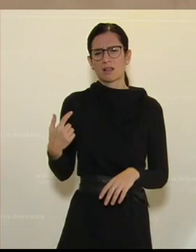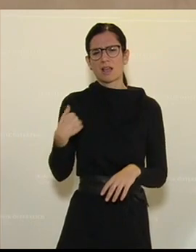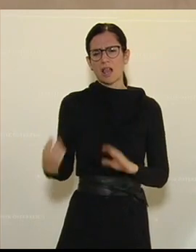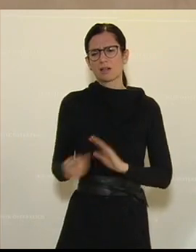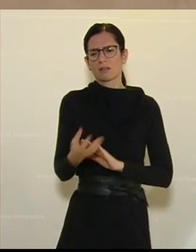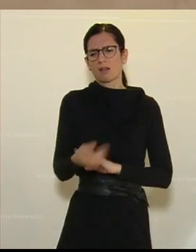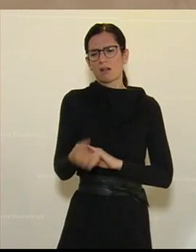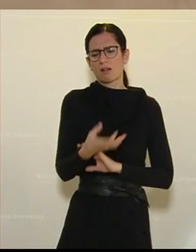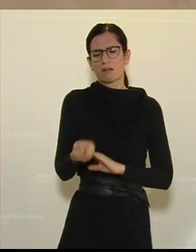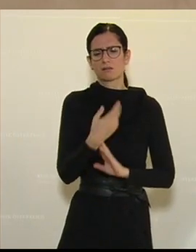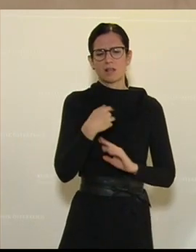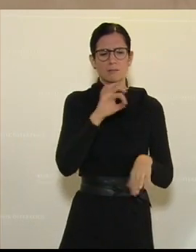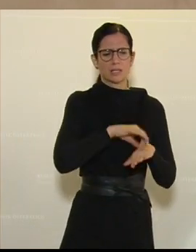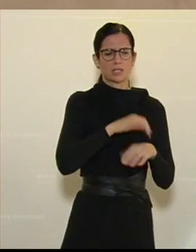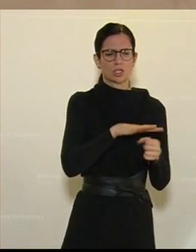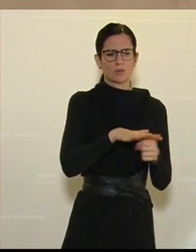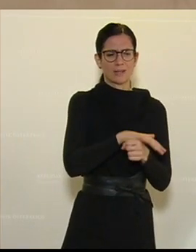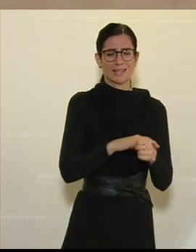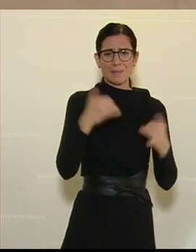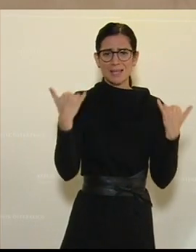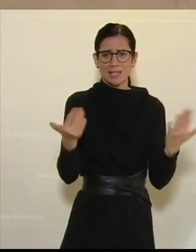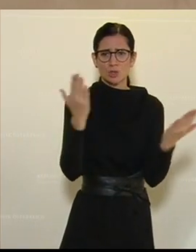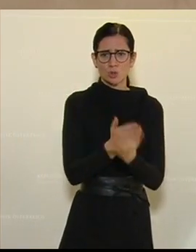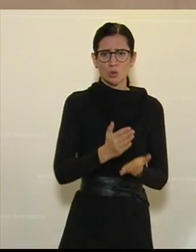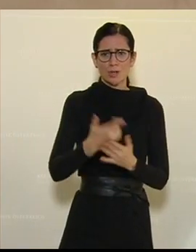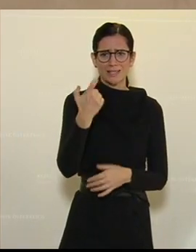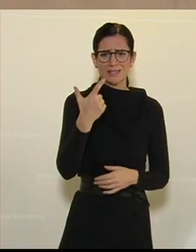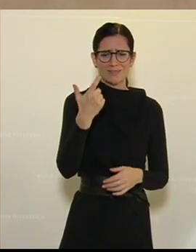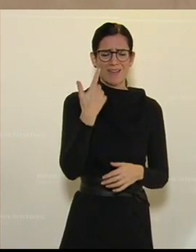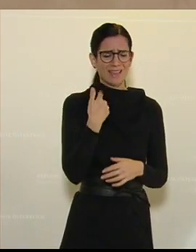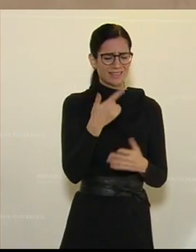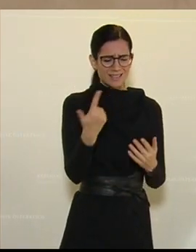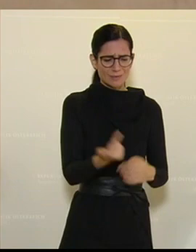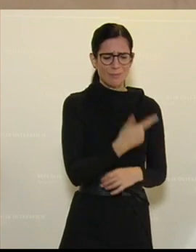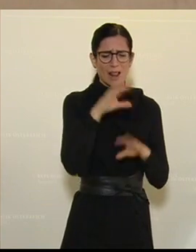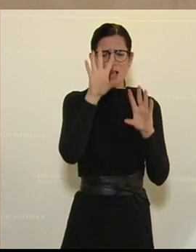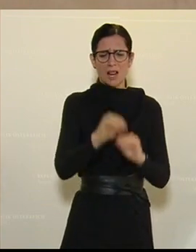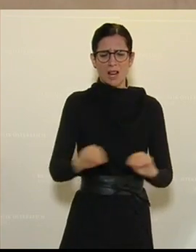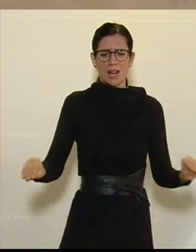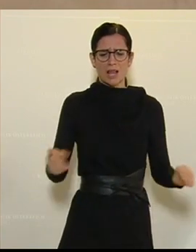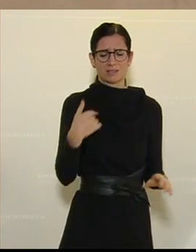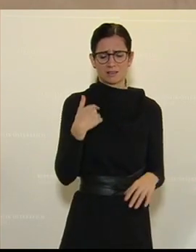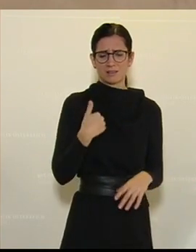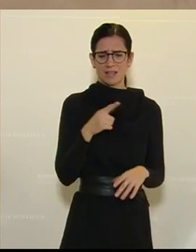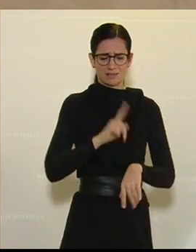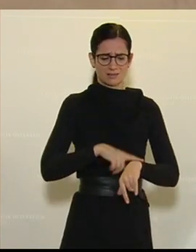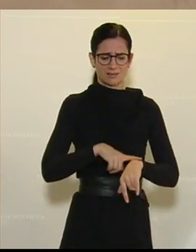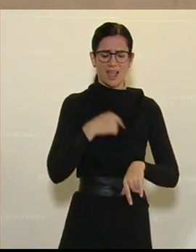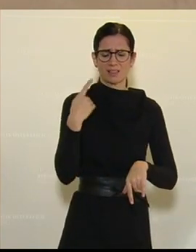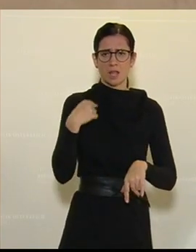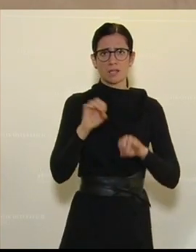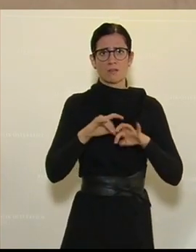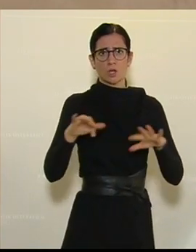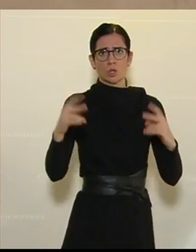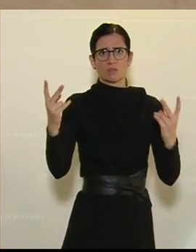Bereich, aber wir haben jetzt zum zweiten Mal eine Situation, dass der Hardlock zu einem Zeitpunkt kommt, wo eigentlich die